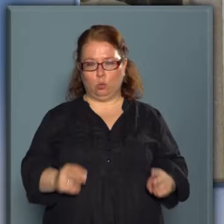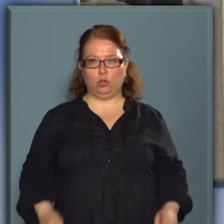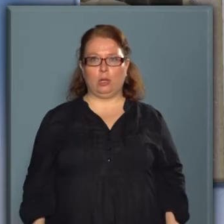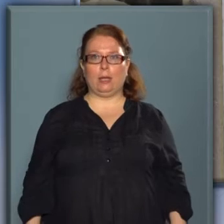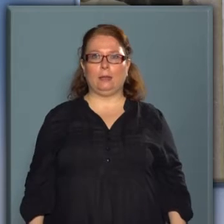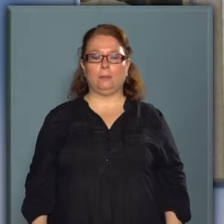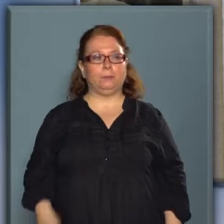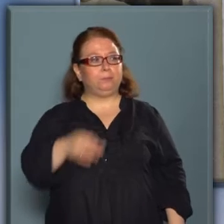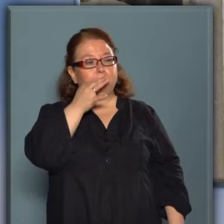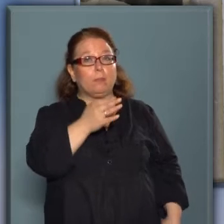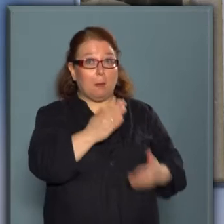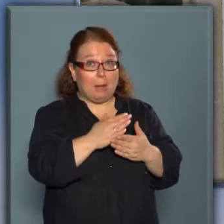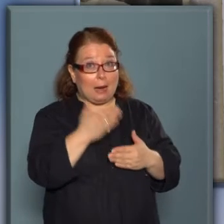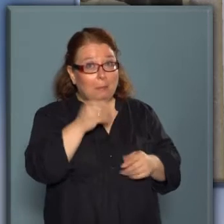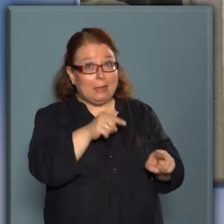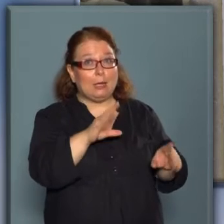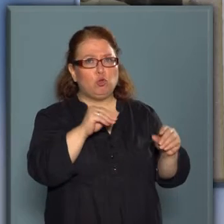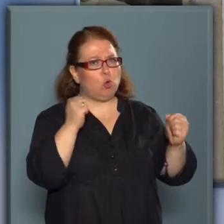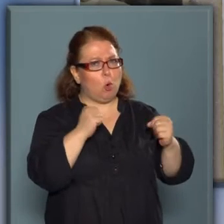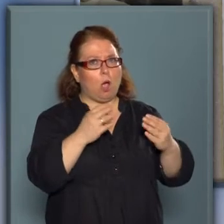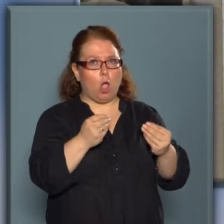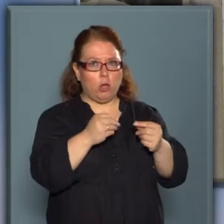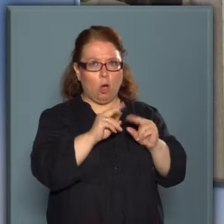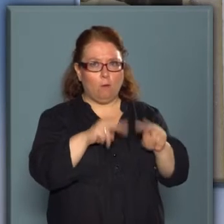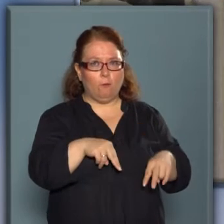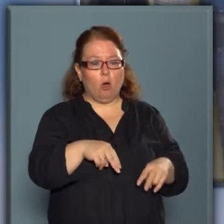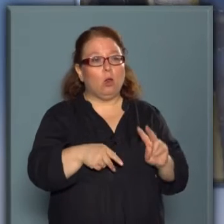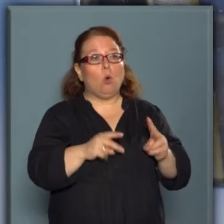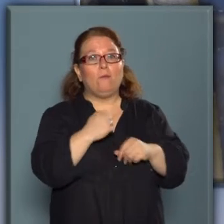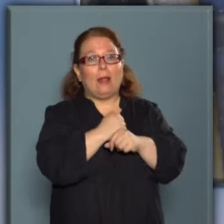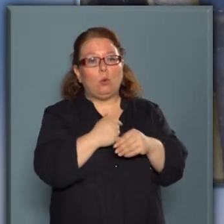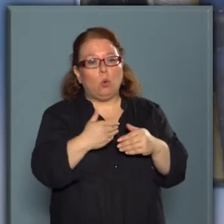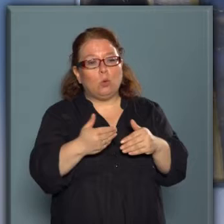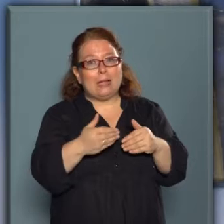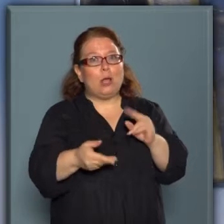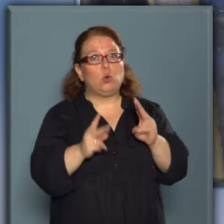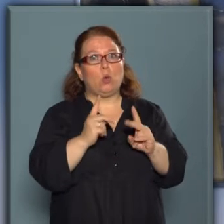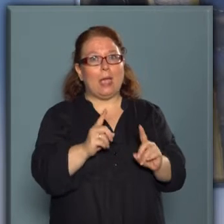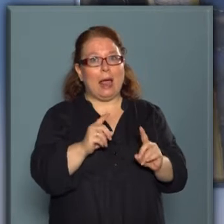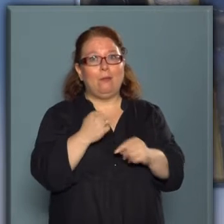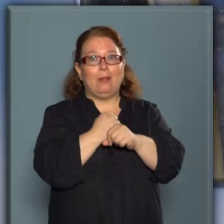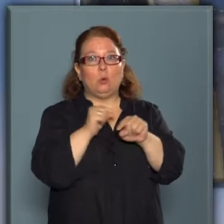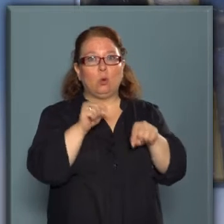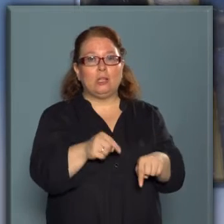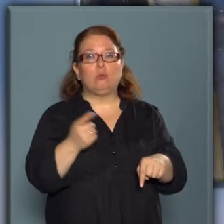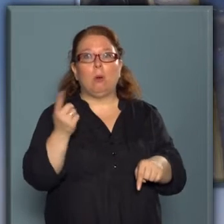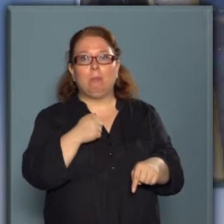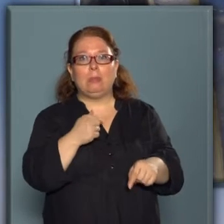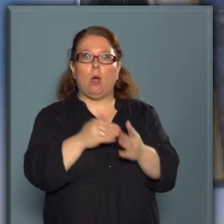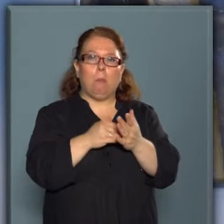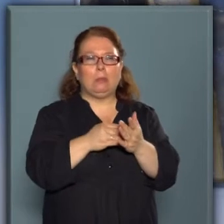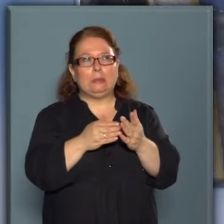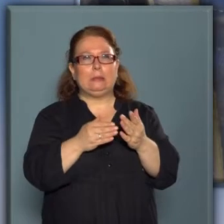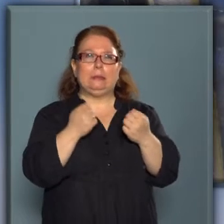lehetőséget. Ahogy említett, hogy nagyon-nagyon-nagyon sok anyaguk van. Ezeknek hogy áll a feldolgozottsága, és a feldolgozásban mik azok, amik